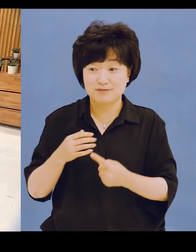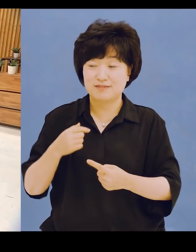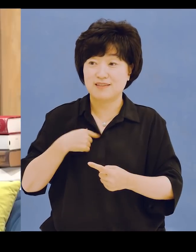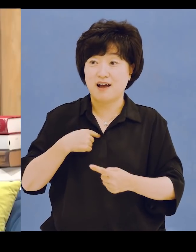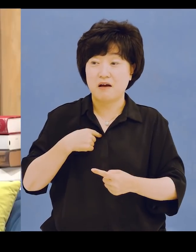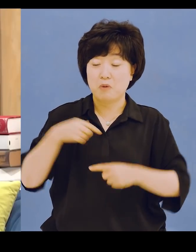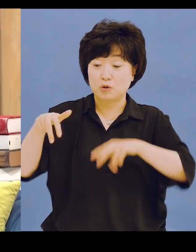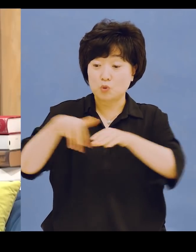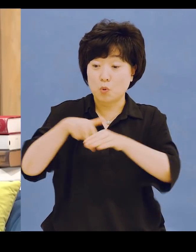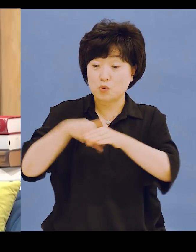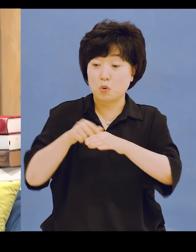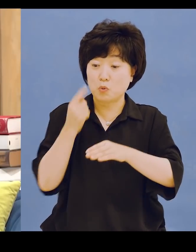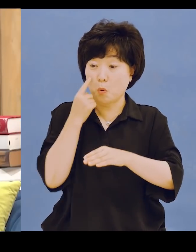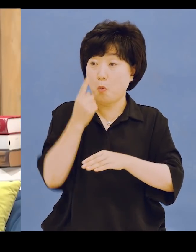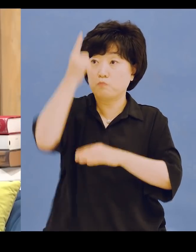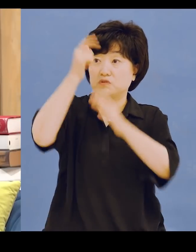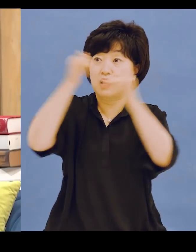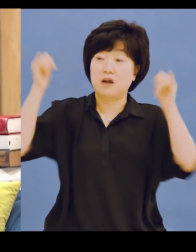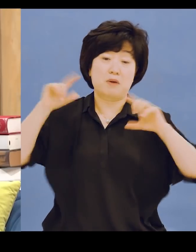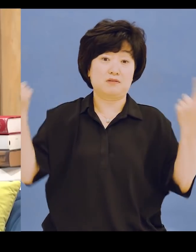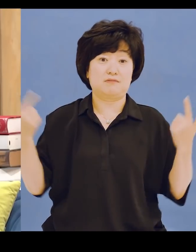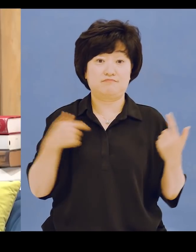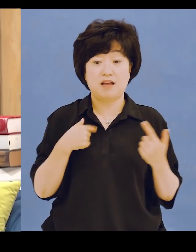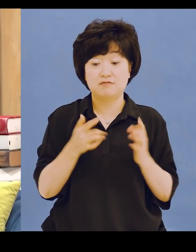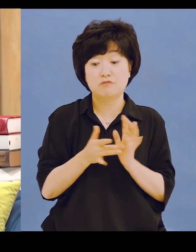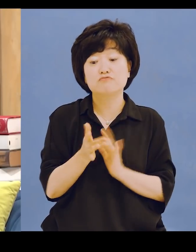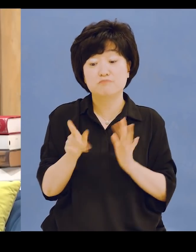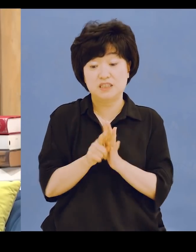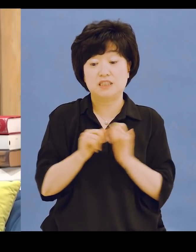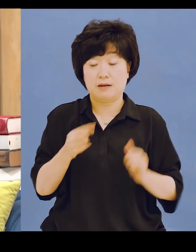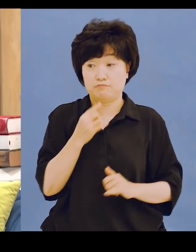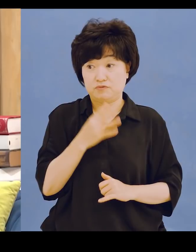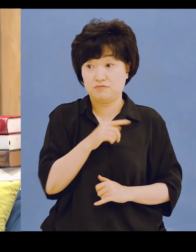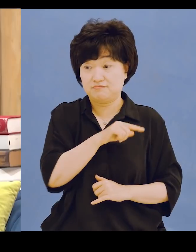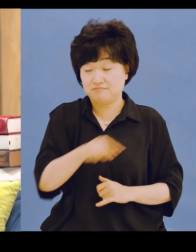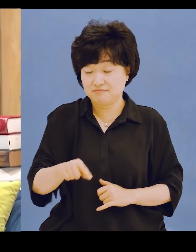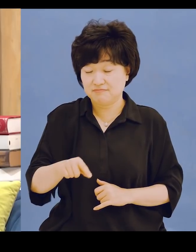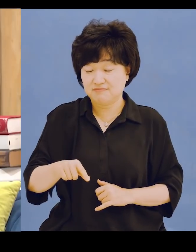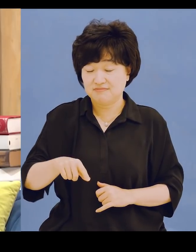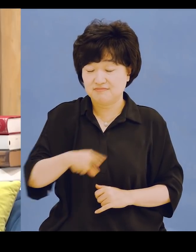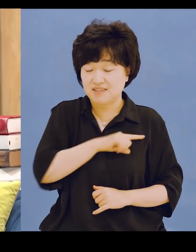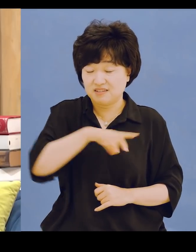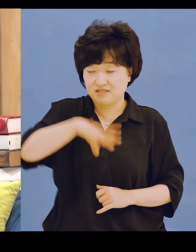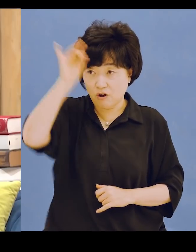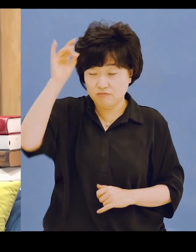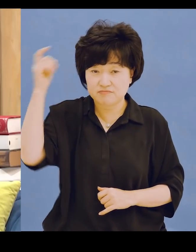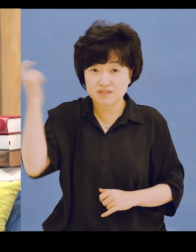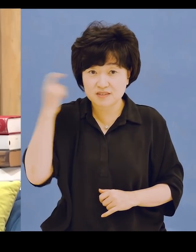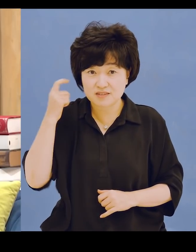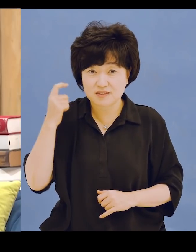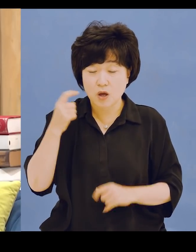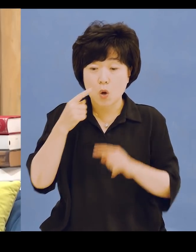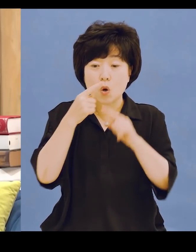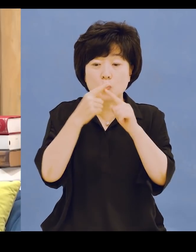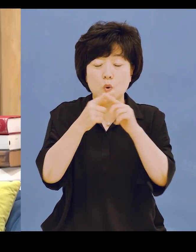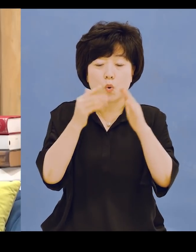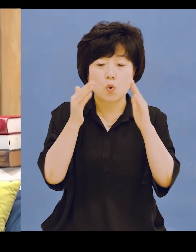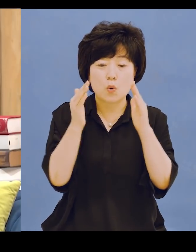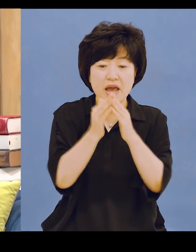아닙니다. 네. 한 사람의 그냥 그리스도인에 불과하지만 한국에 와서 첫 번째 들은 얘기가 교회를 떠난